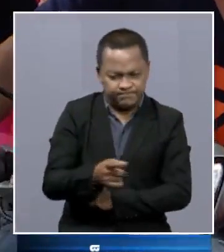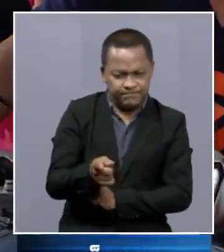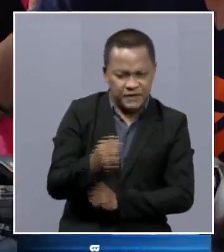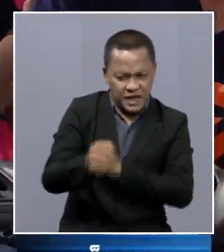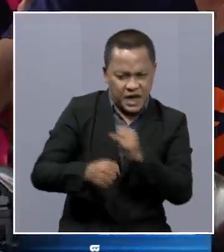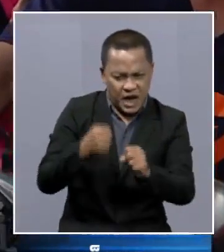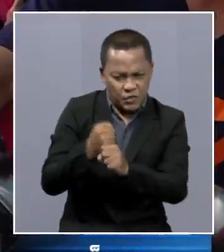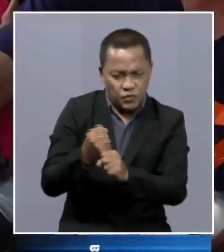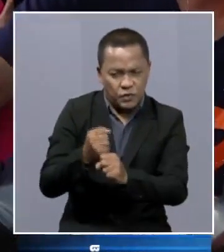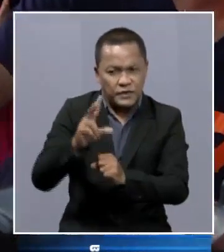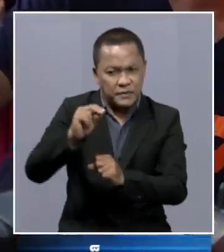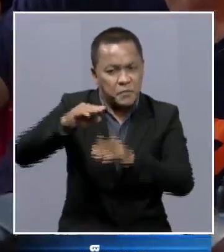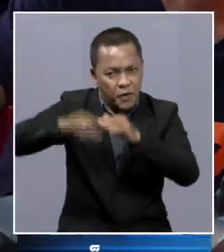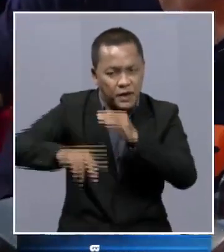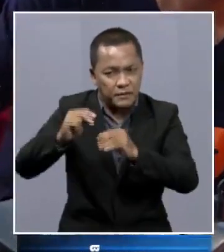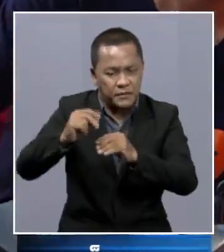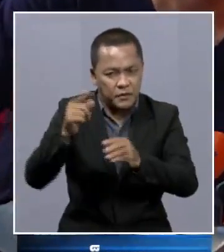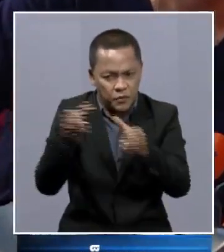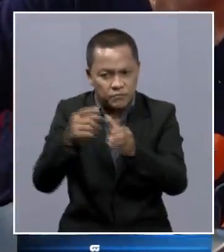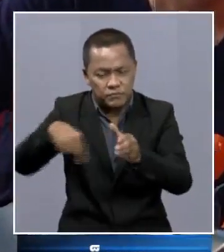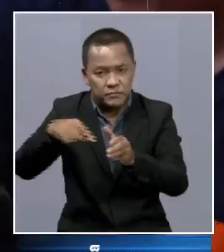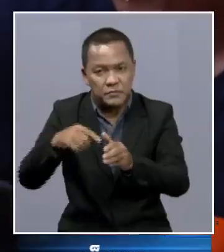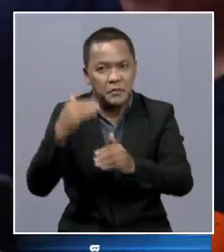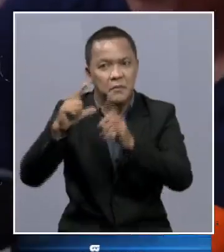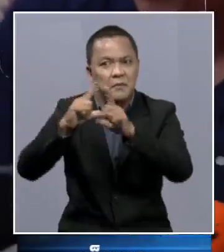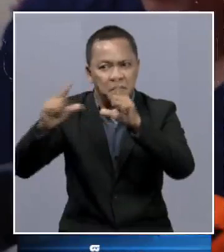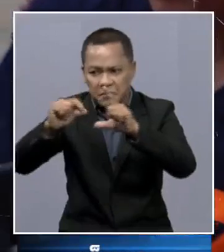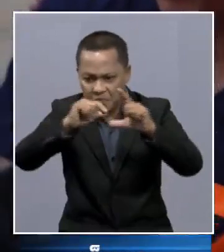คนอายุตัมกวา 30 ในเคตรเร cadeauไล